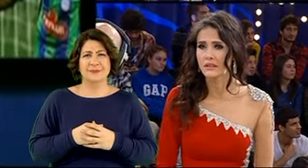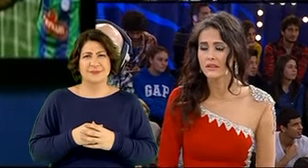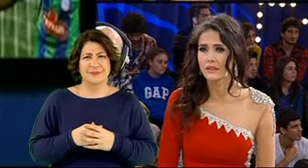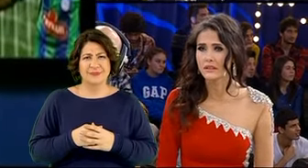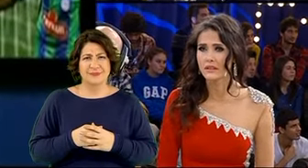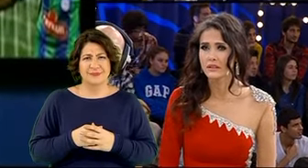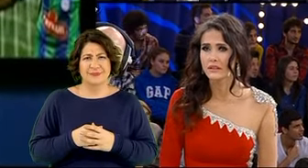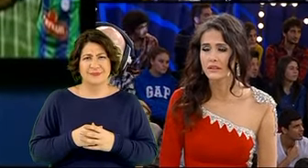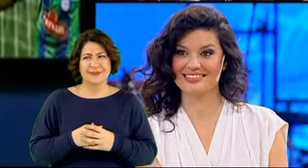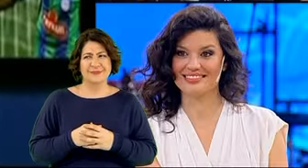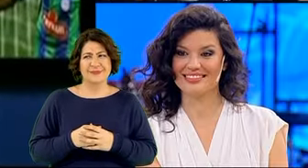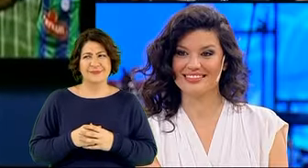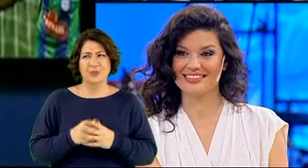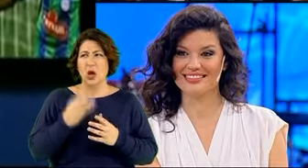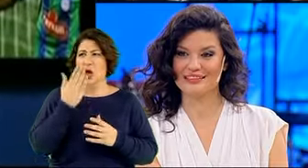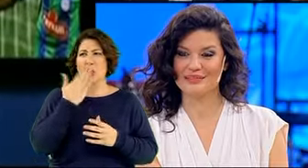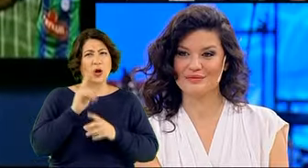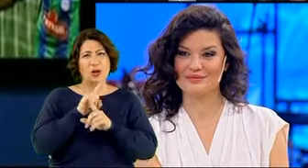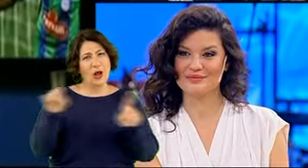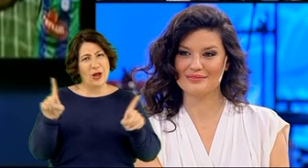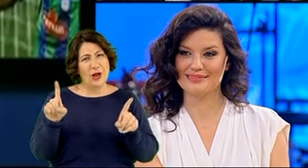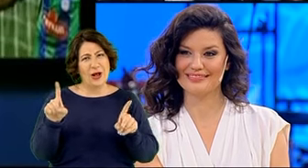Sakatlık problem. Yok, no.